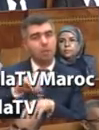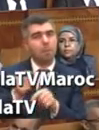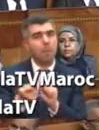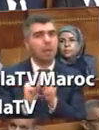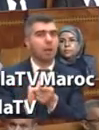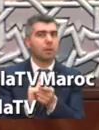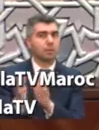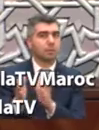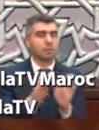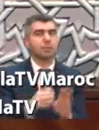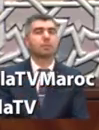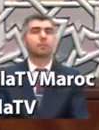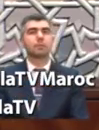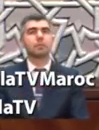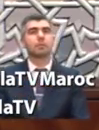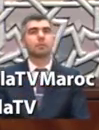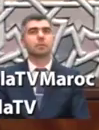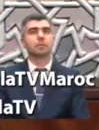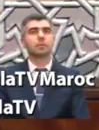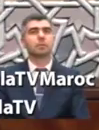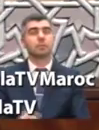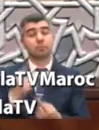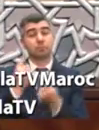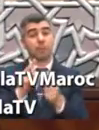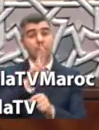الرئيس. هل هناك تعقيبات إضافية؟